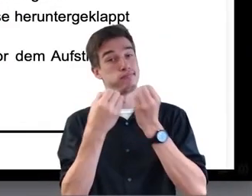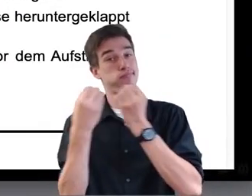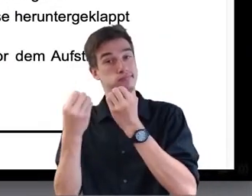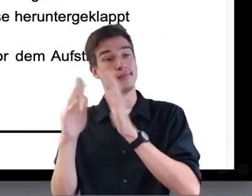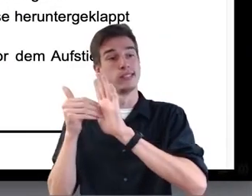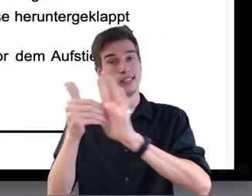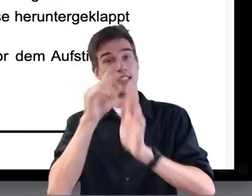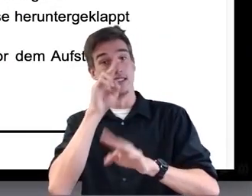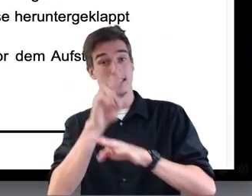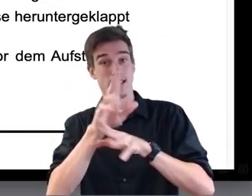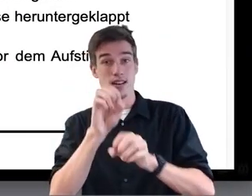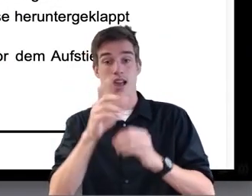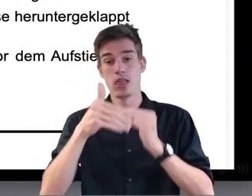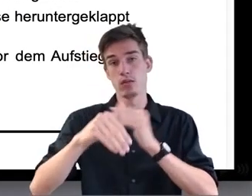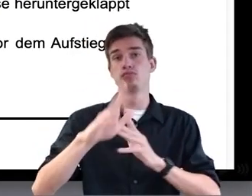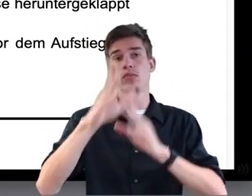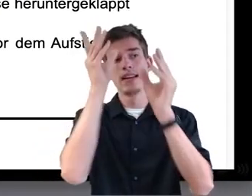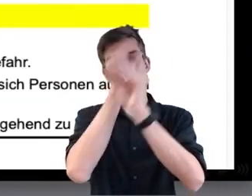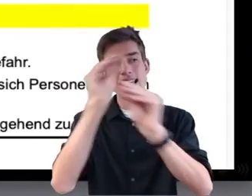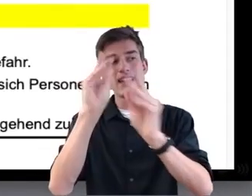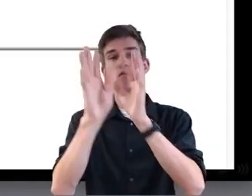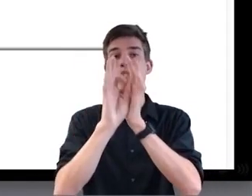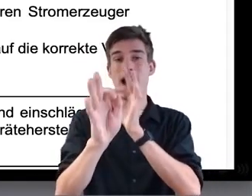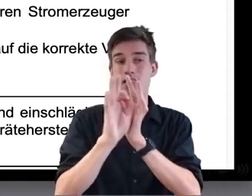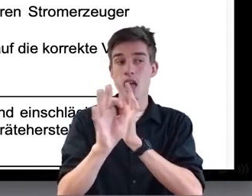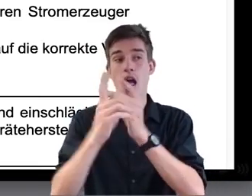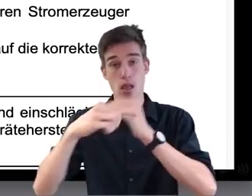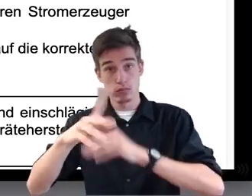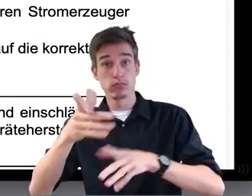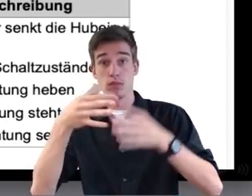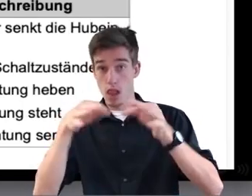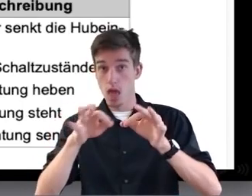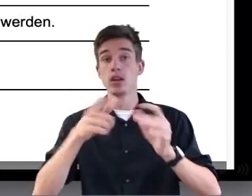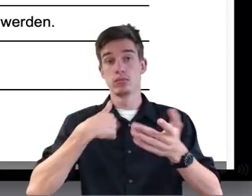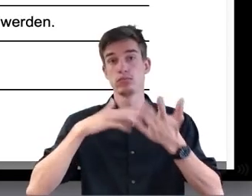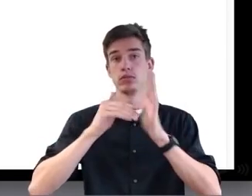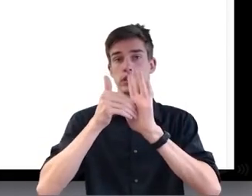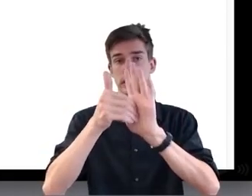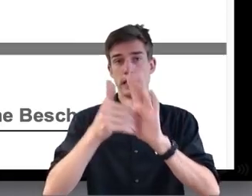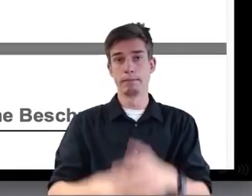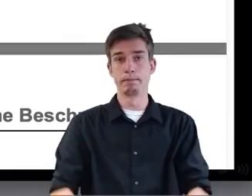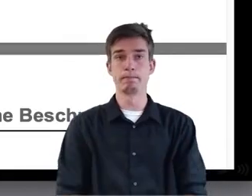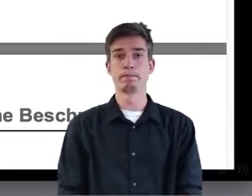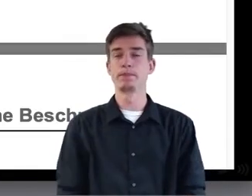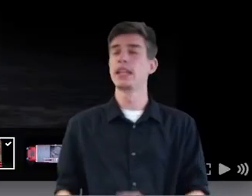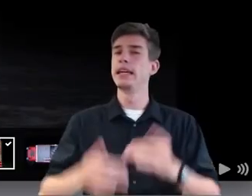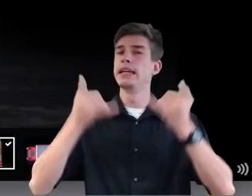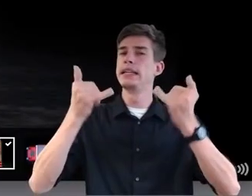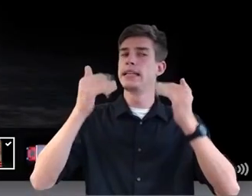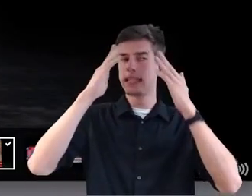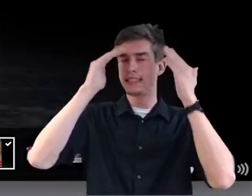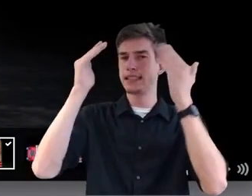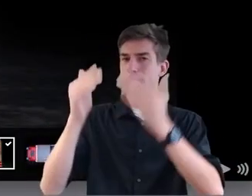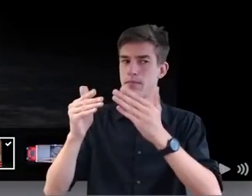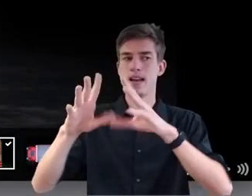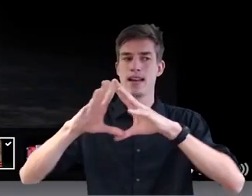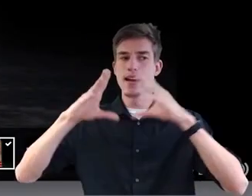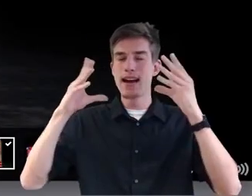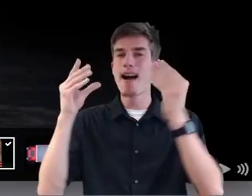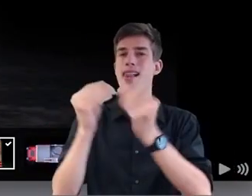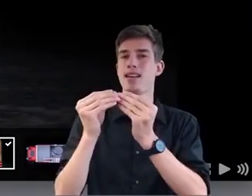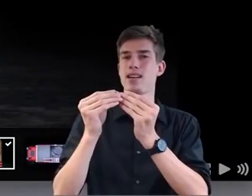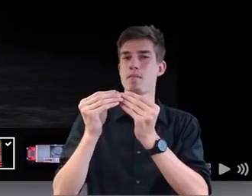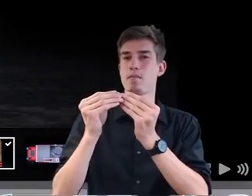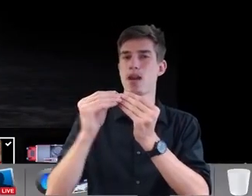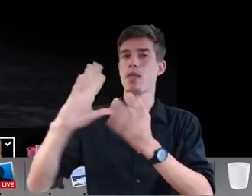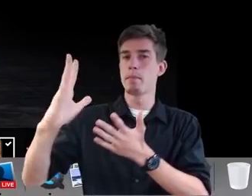allen unseren Informationskanälen Bescheid, wenn es soweit ist. Jetzt wenden wir uns aber mal wieder dem allgemeinen